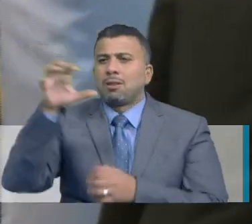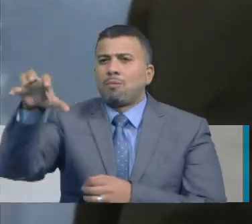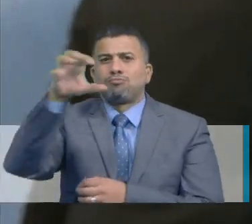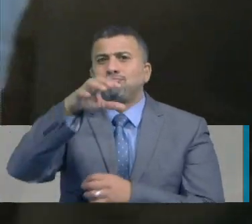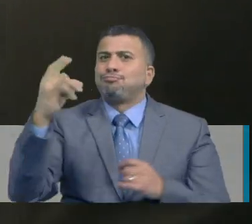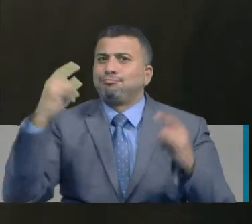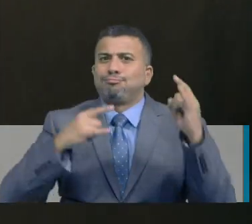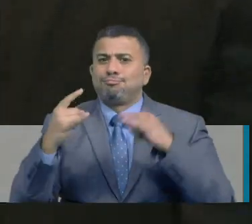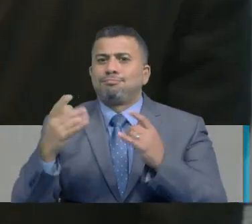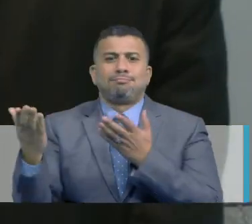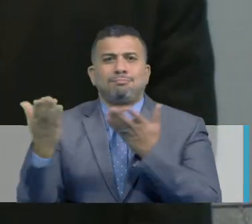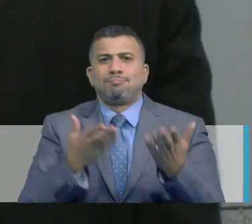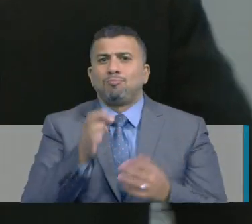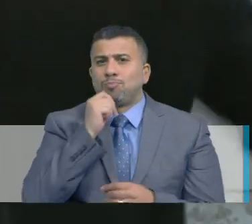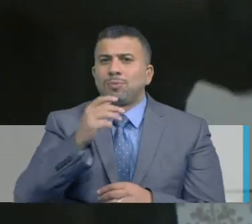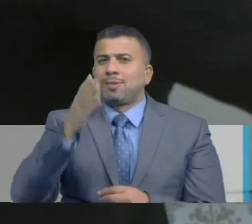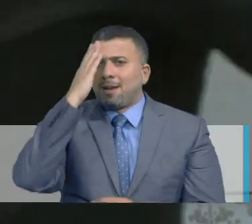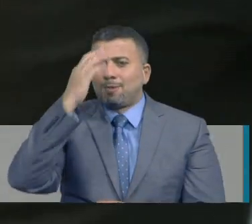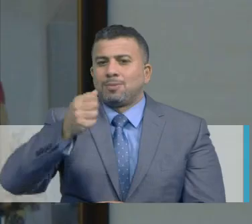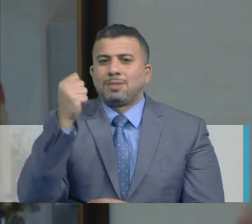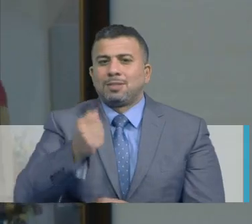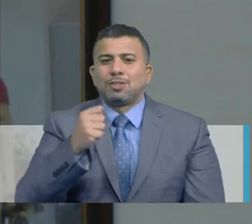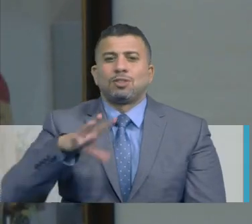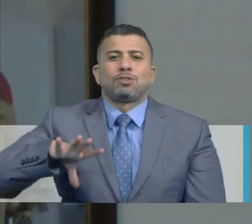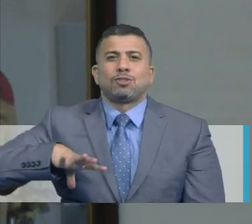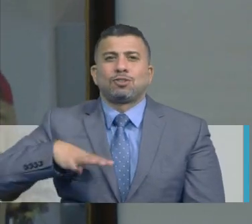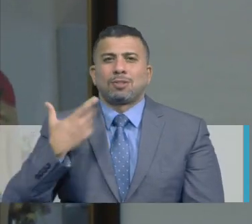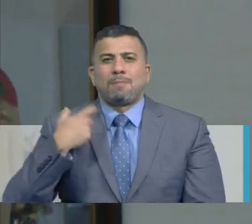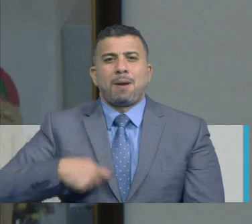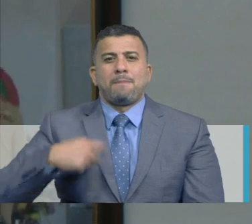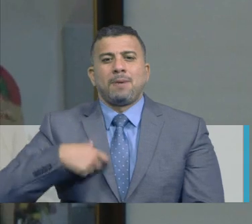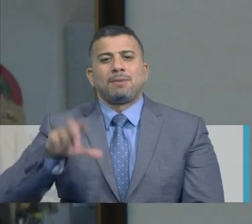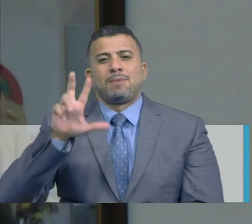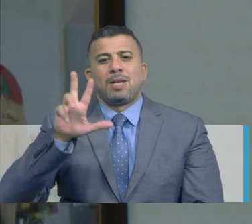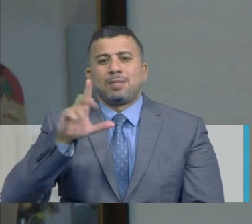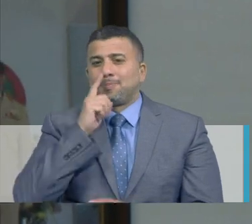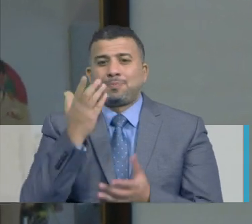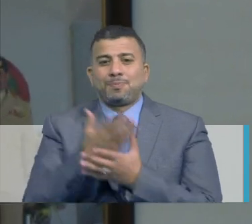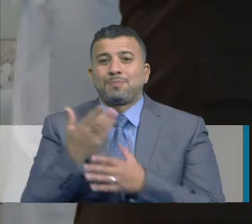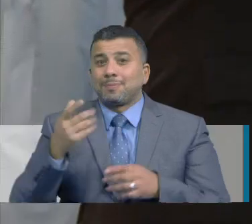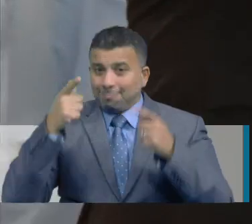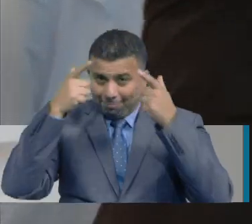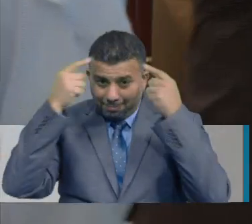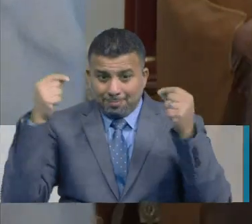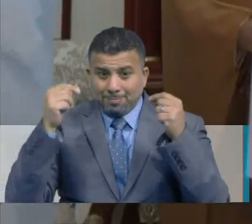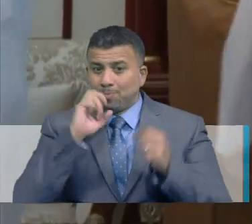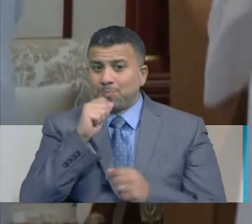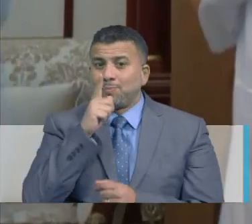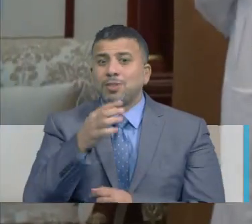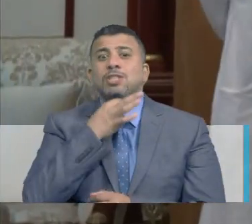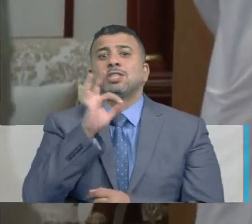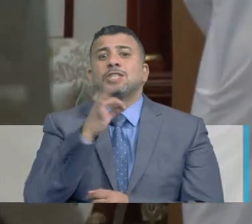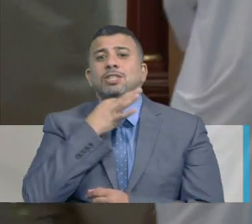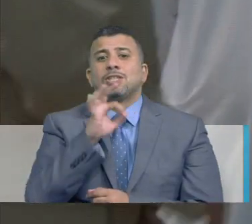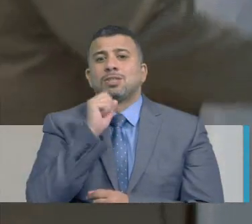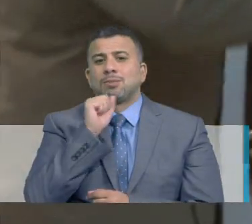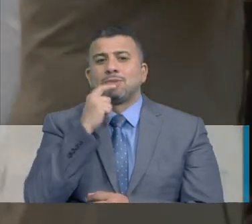لدى الدوله وهنئ الحاضرون صاحب السمو الشيخ محمد بن راشد ال مكتوم بمناسبه تخرج كوكبه جديده